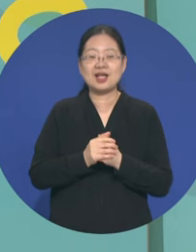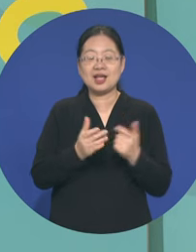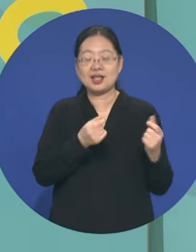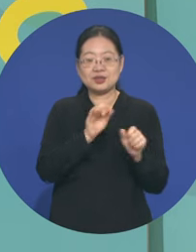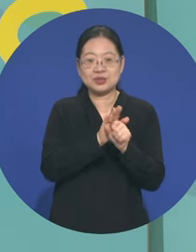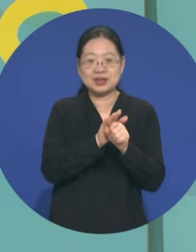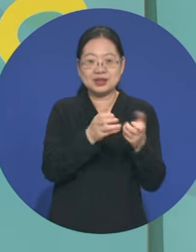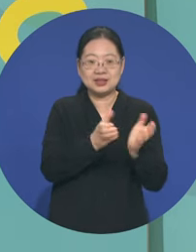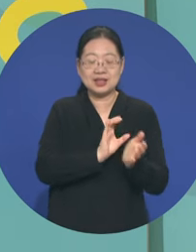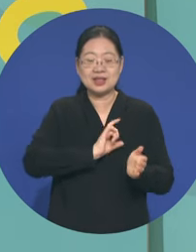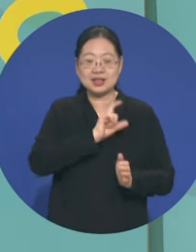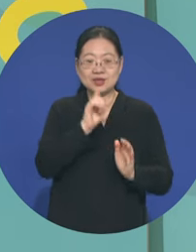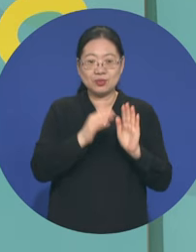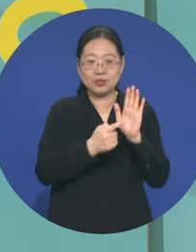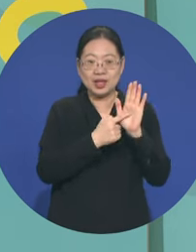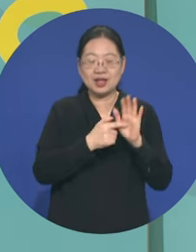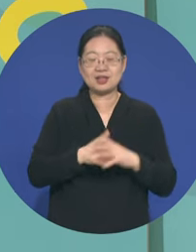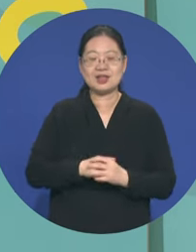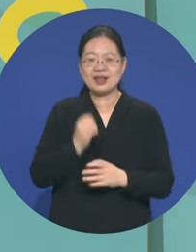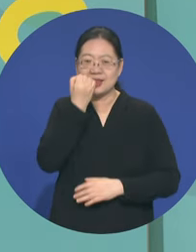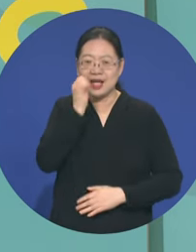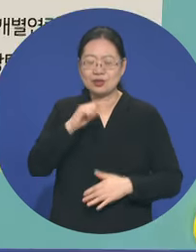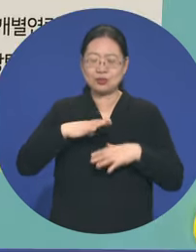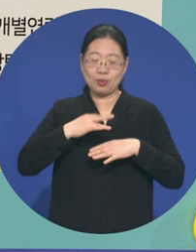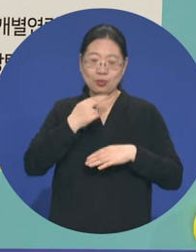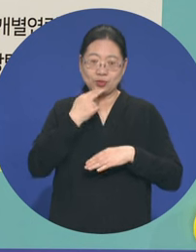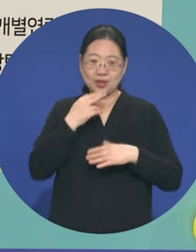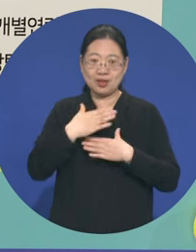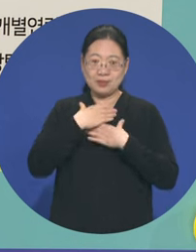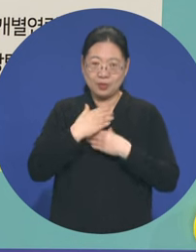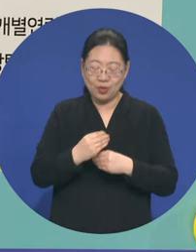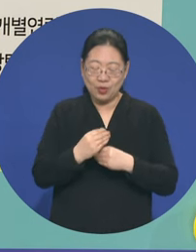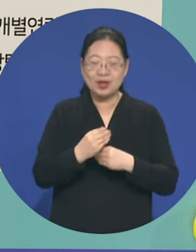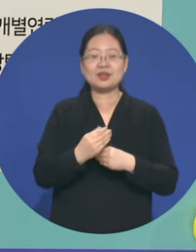엽니다. 낙인, 두려움 등의 걱정 없이 편안하게